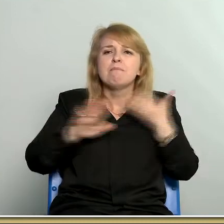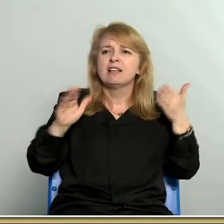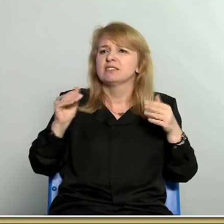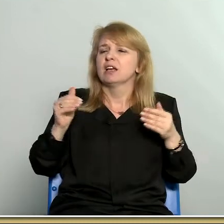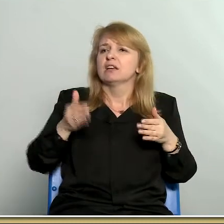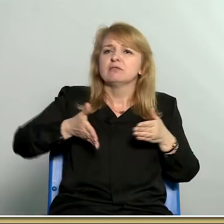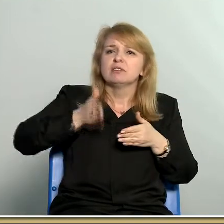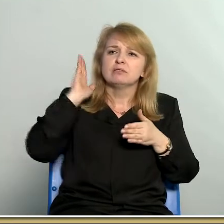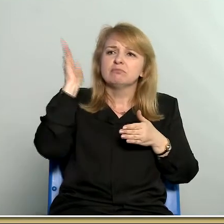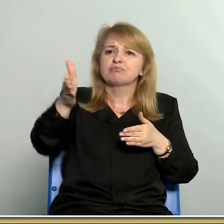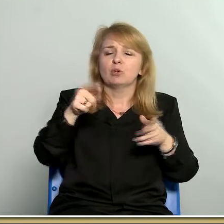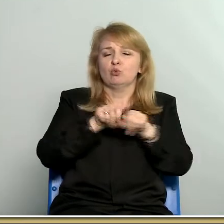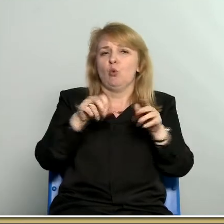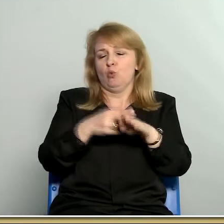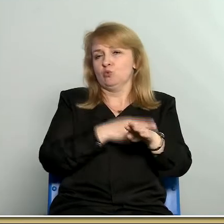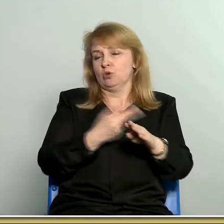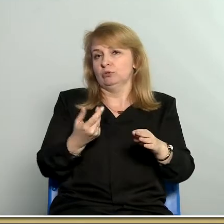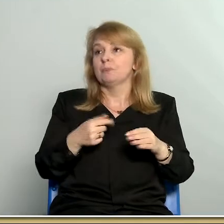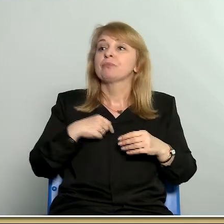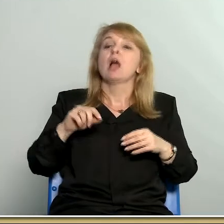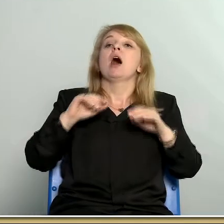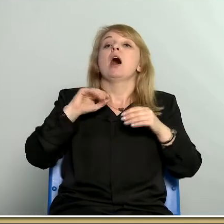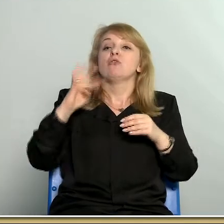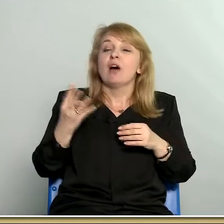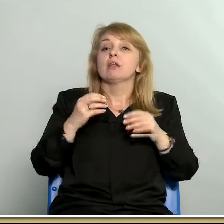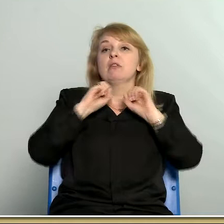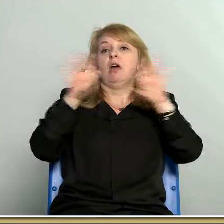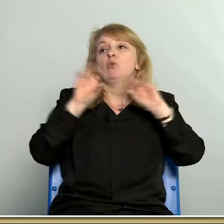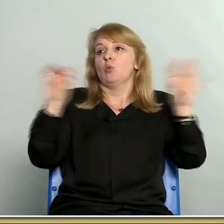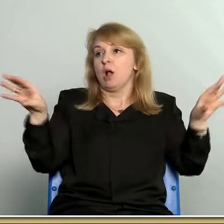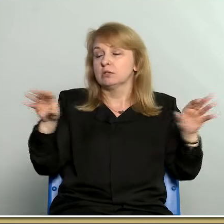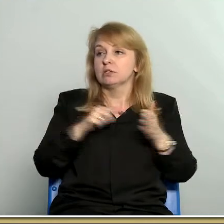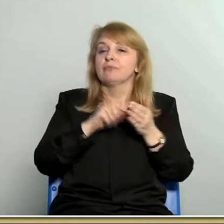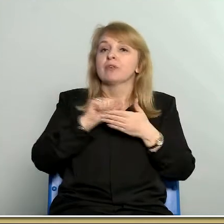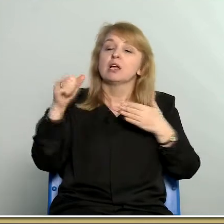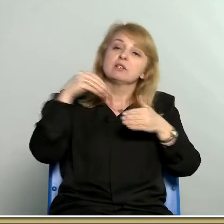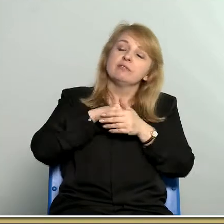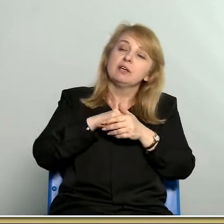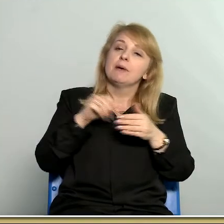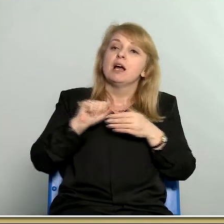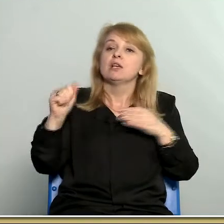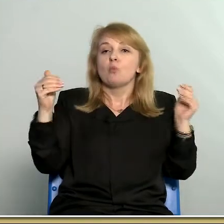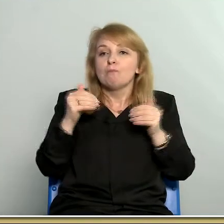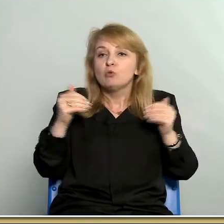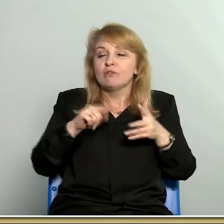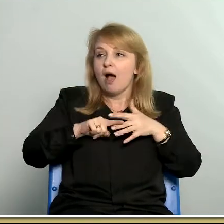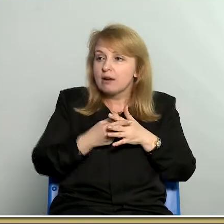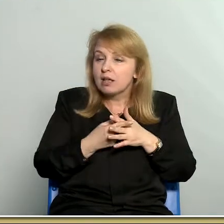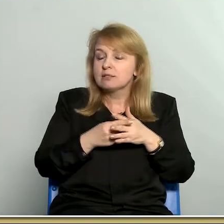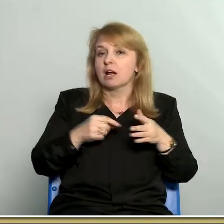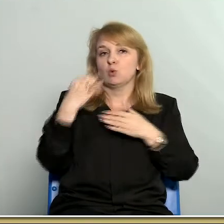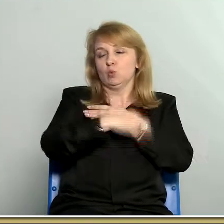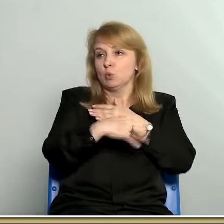I edukacja uczelnie, czyli edziekanat i możliwość także rejestracji